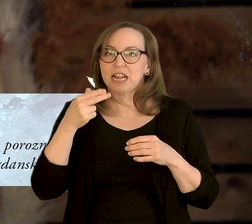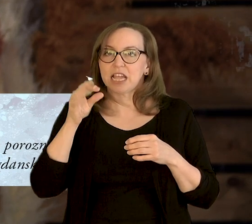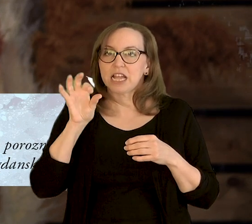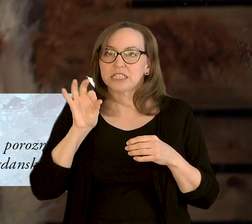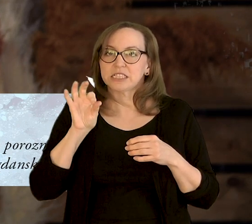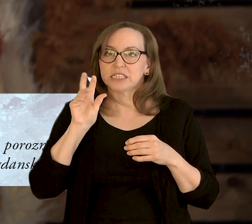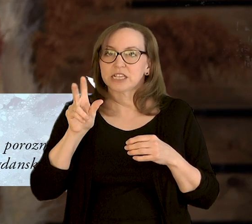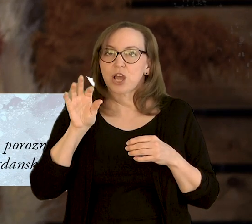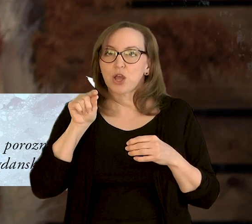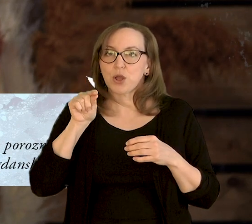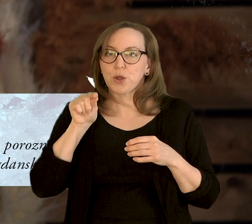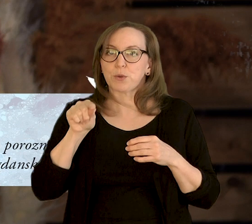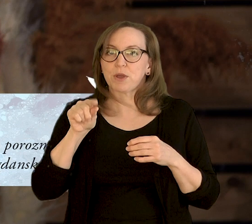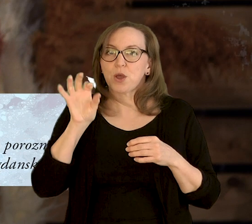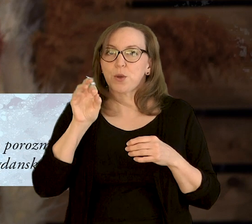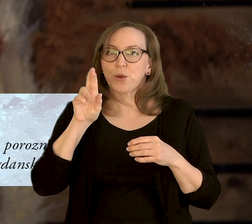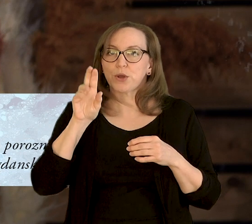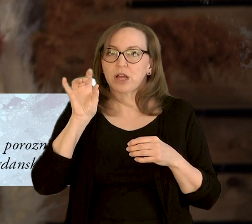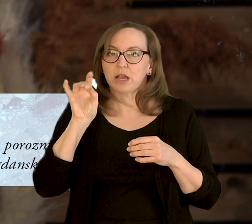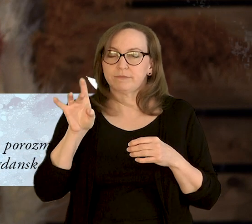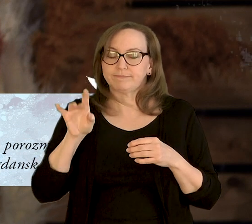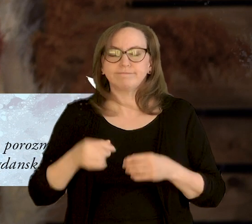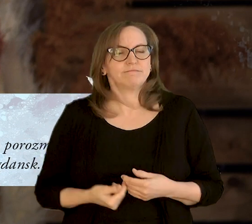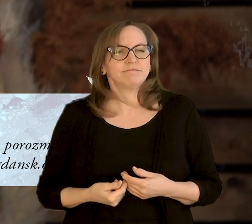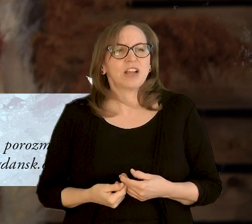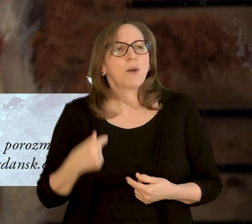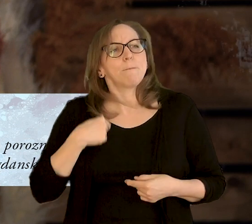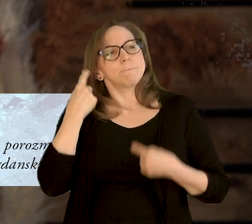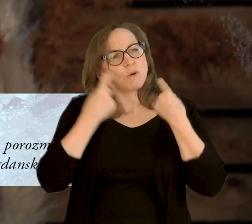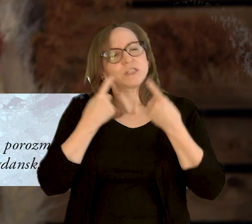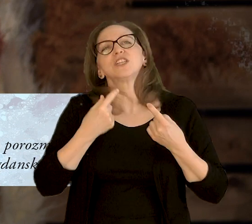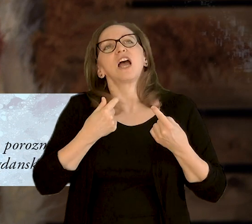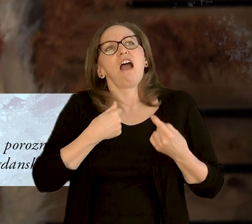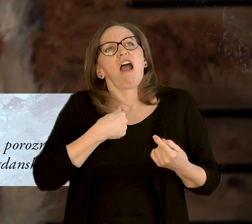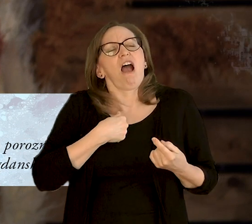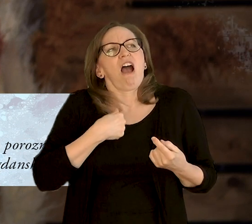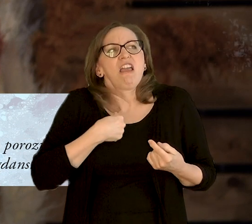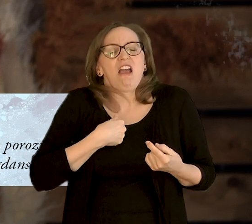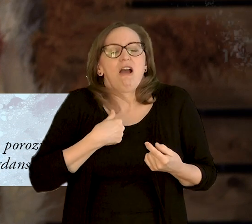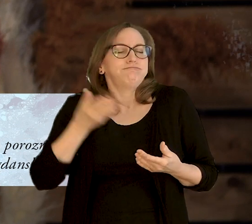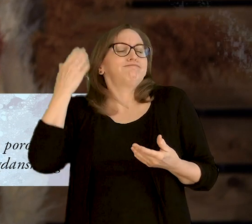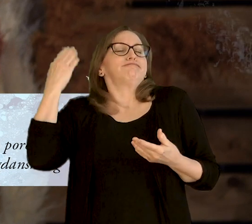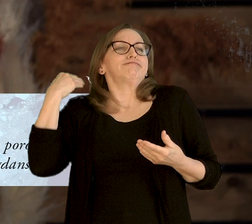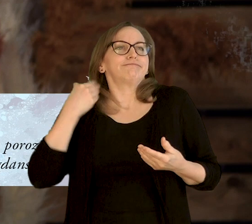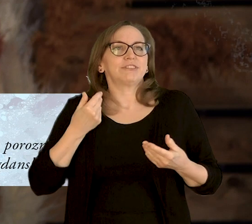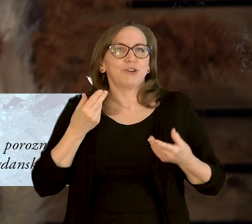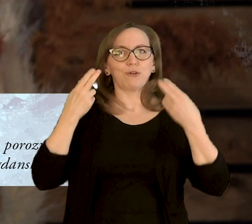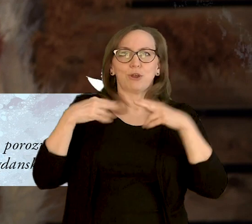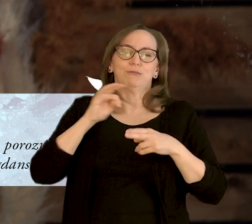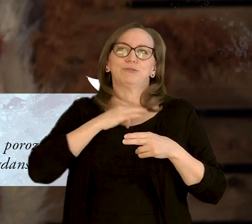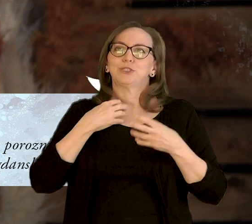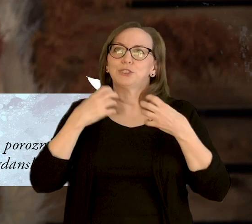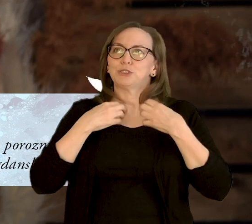mną? Ja już dawno temu oddałem swoje życie Bogu. Co ja mam z tej